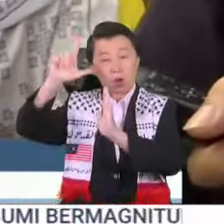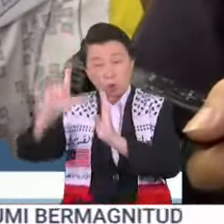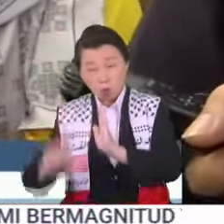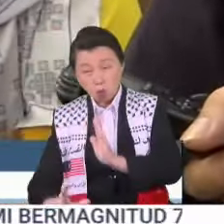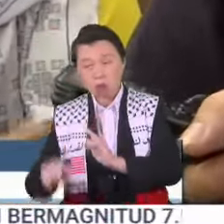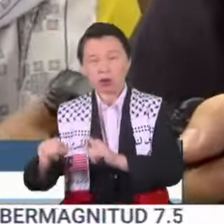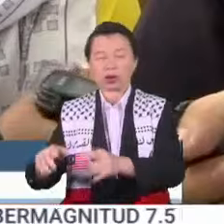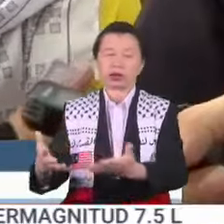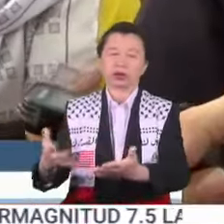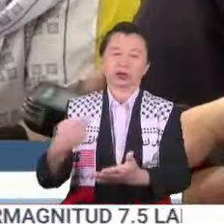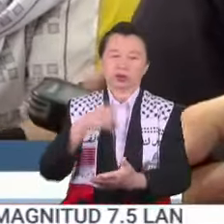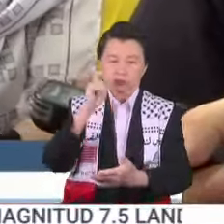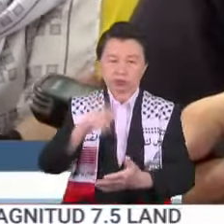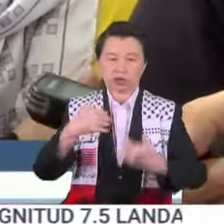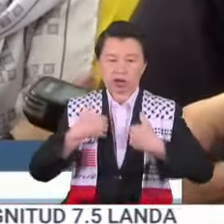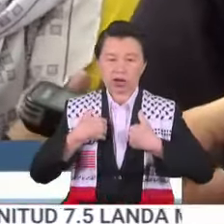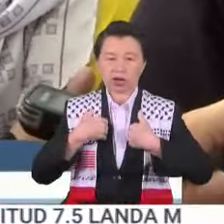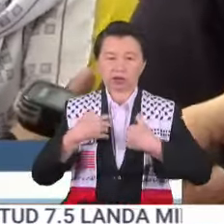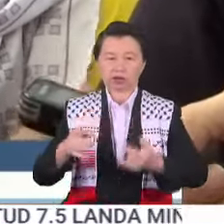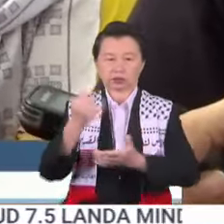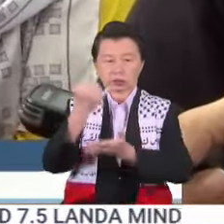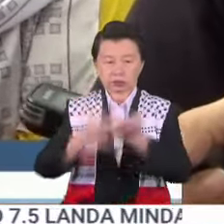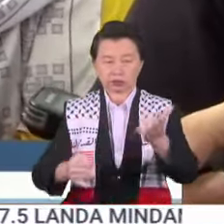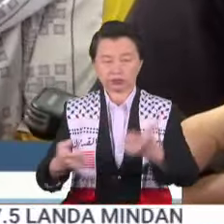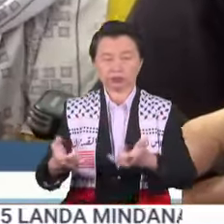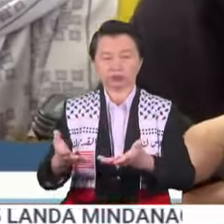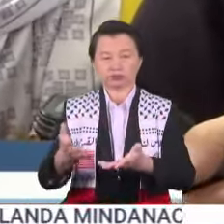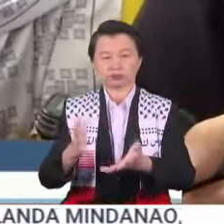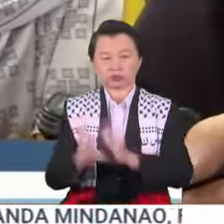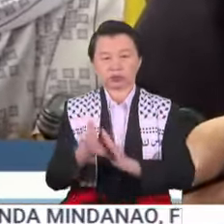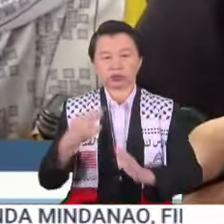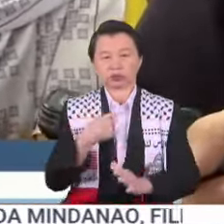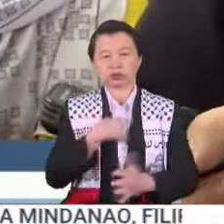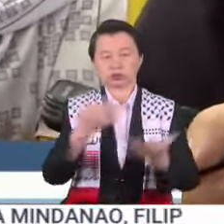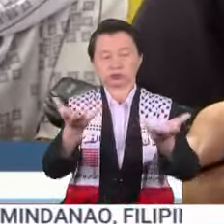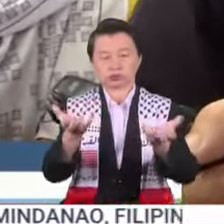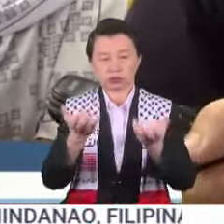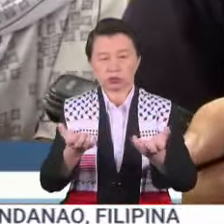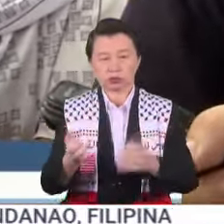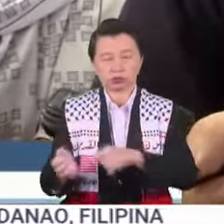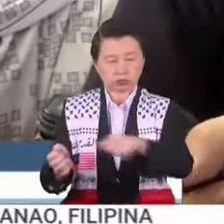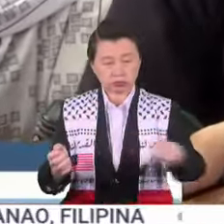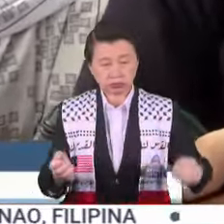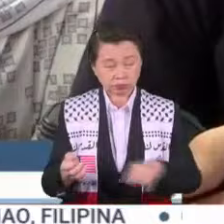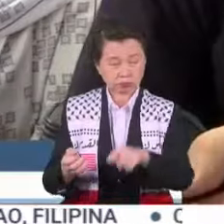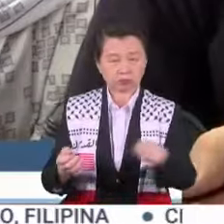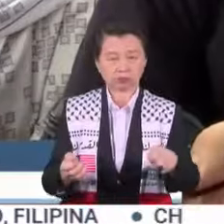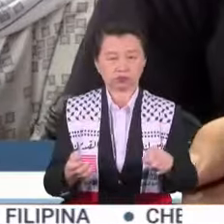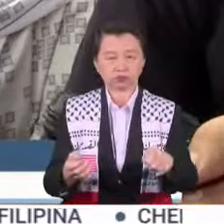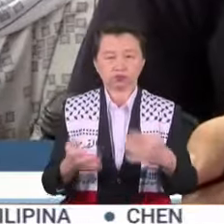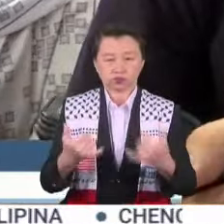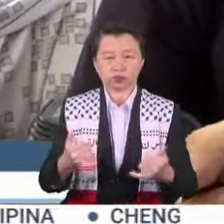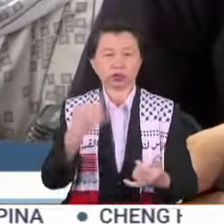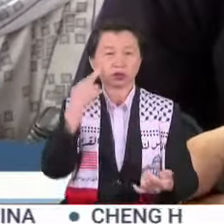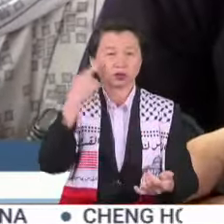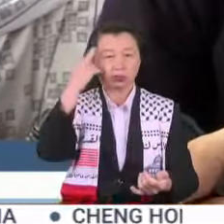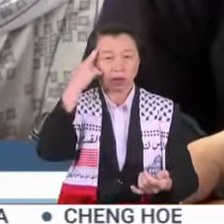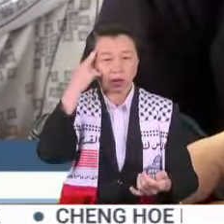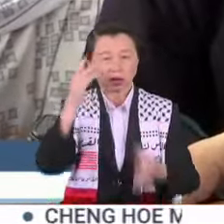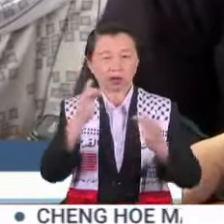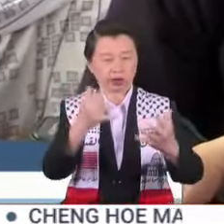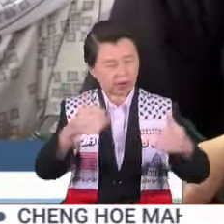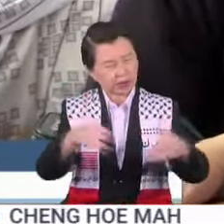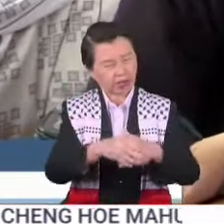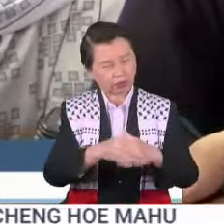country. Jadi kita perlu ada anak dilahirkan. Maka kita mahu mereka yang remaja ini kalau